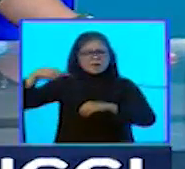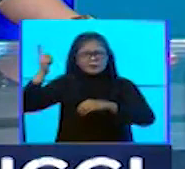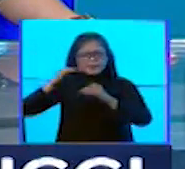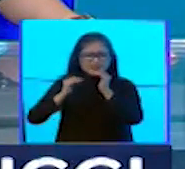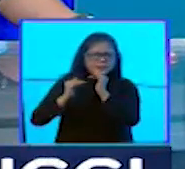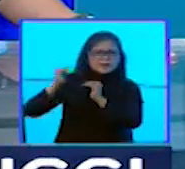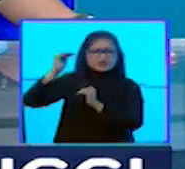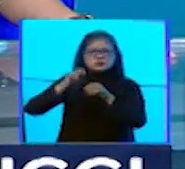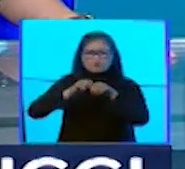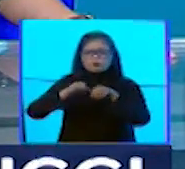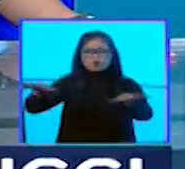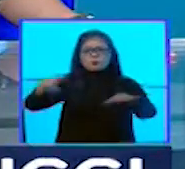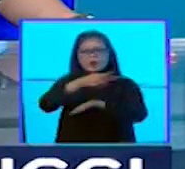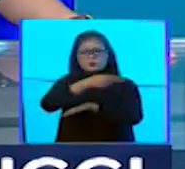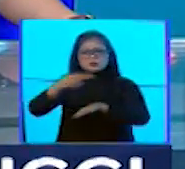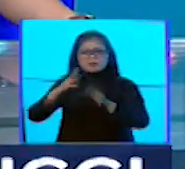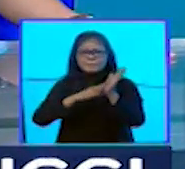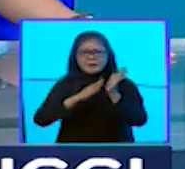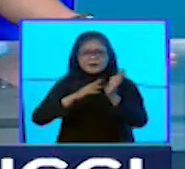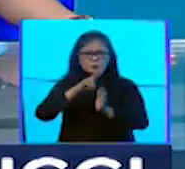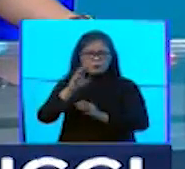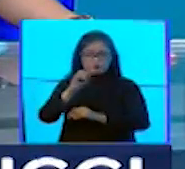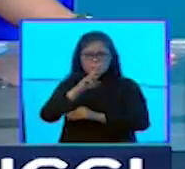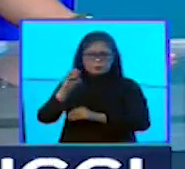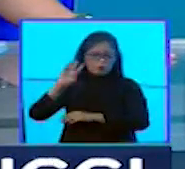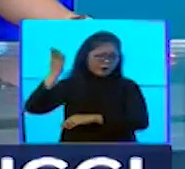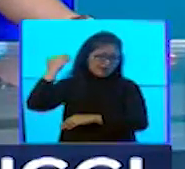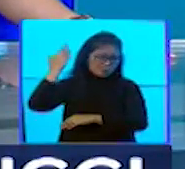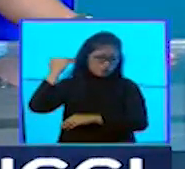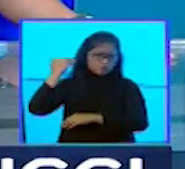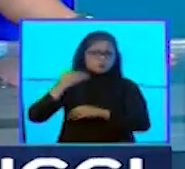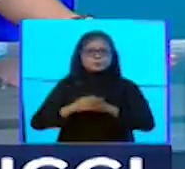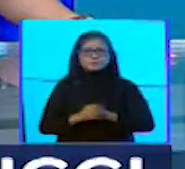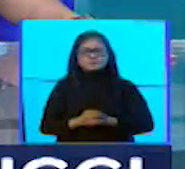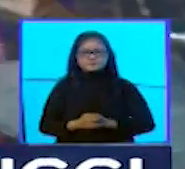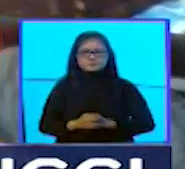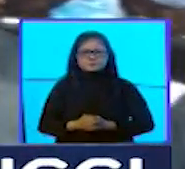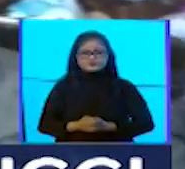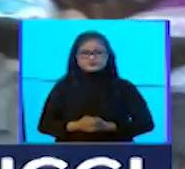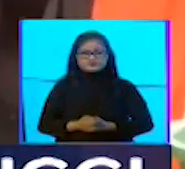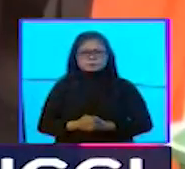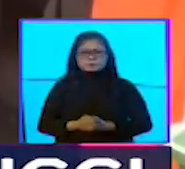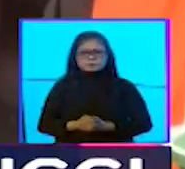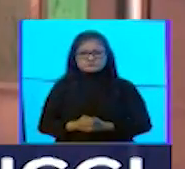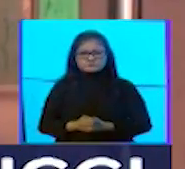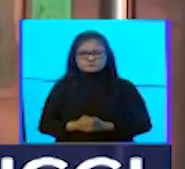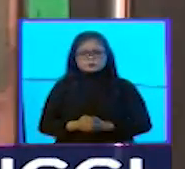tertinggi sejak pada memperbaiki tanah air Maret 2020 waluk Hai